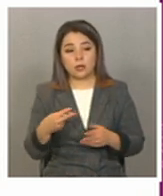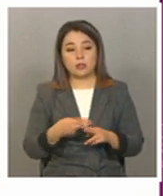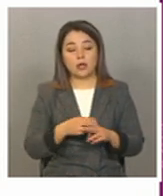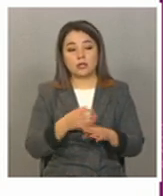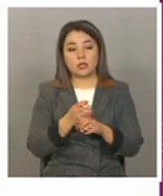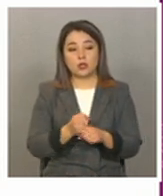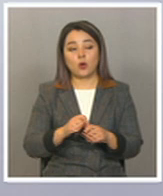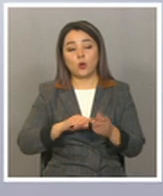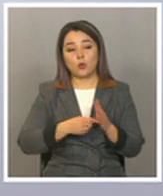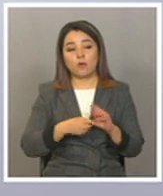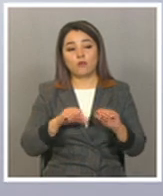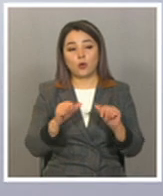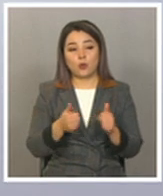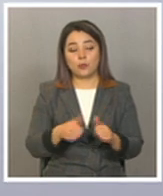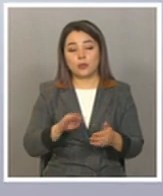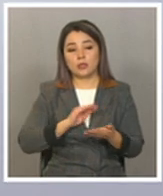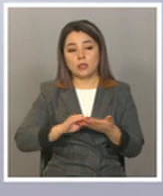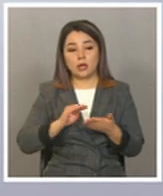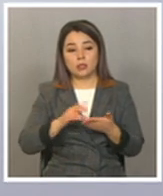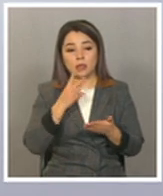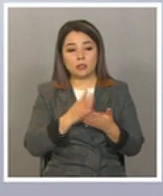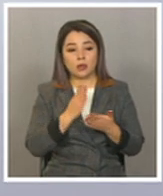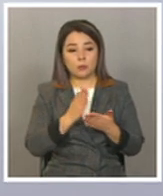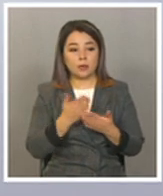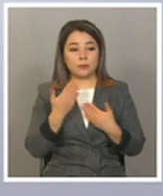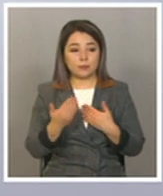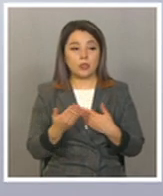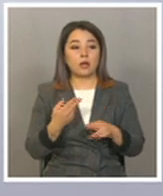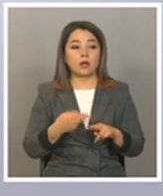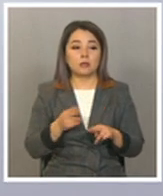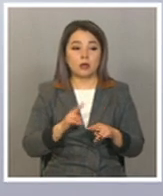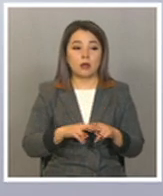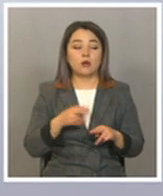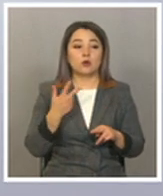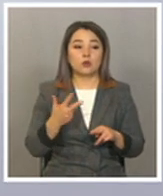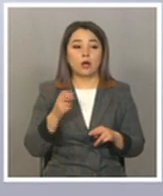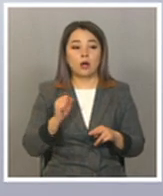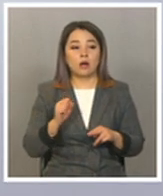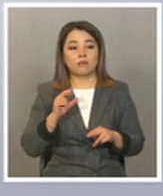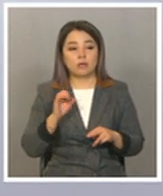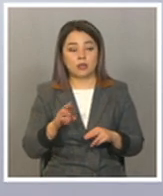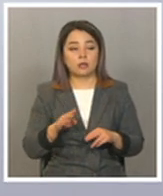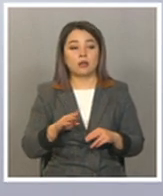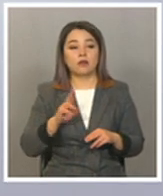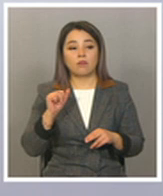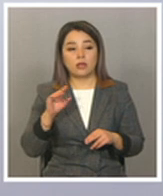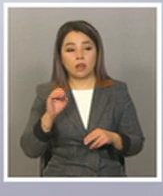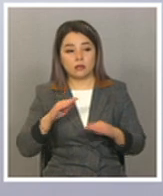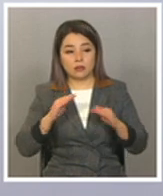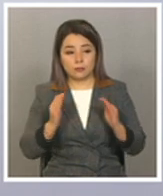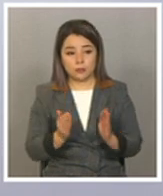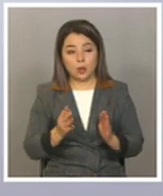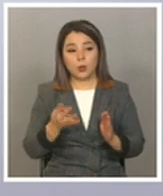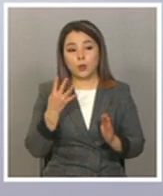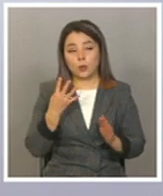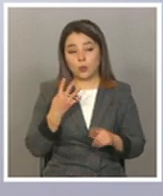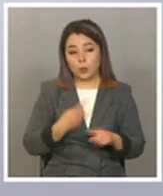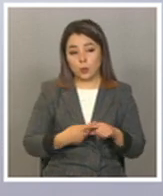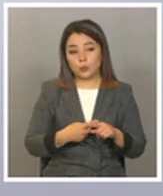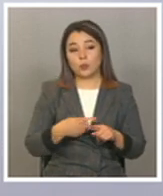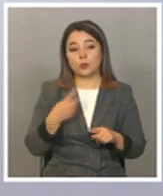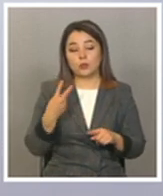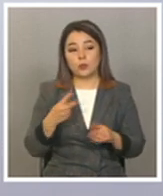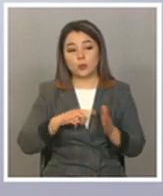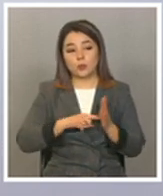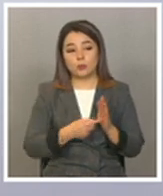көбейту формуласына келтіріп, мына түрде жазайық. Онда 3a квадраттың квадраты қосу 2